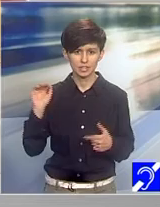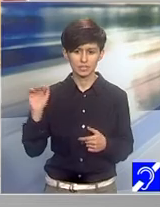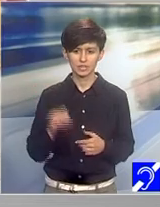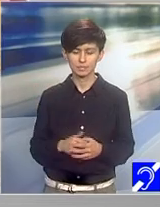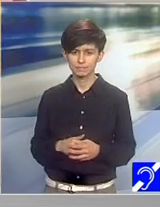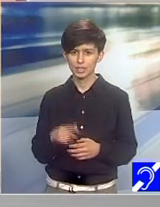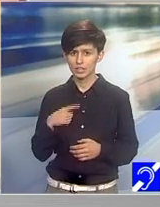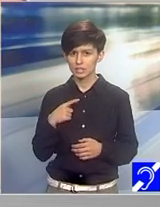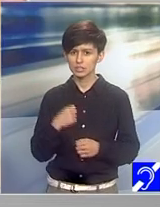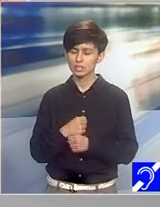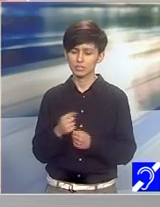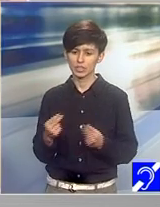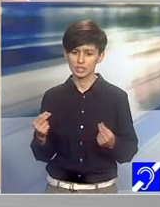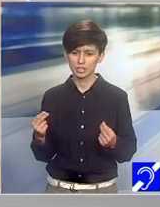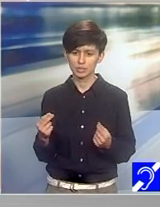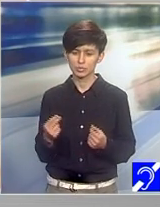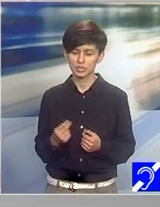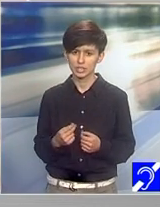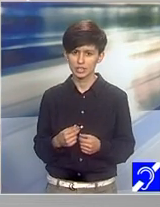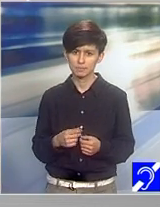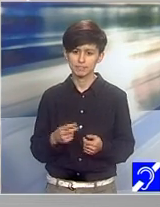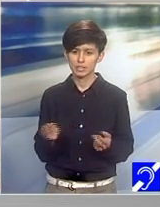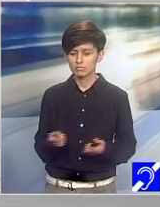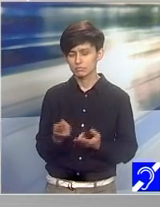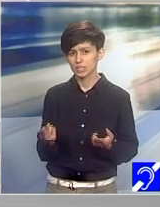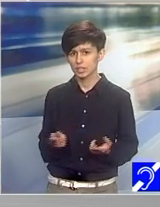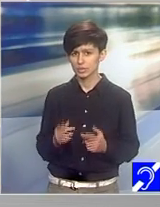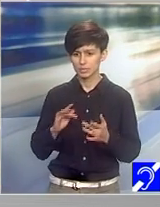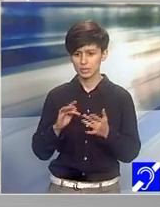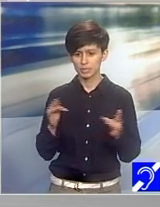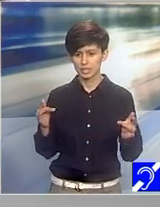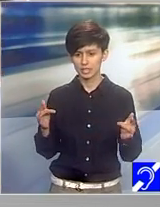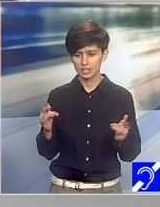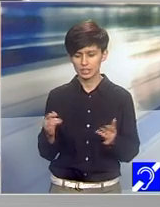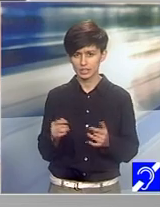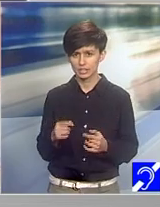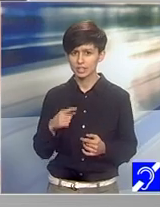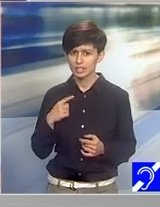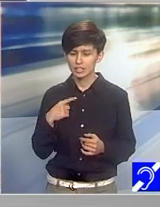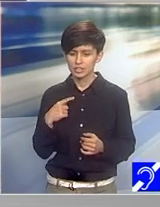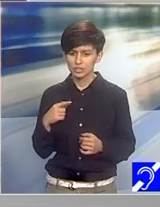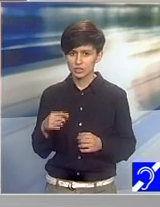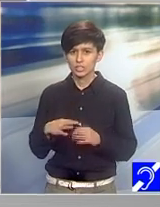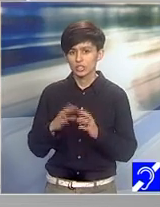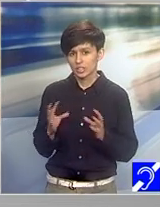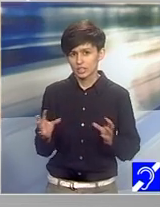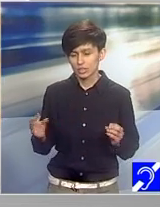Ați luat un exemplu din străinătate? Sunt foarte multe, intrăm pe net, nu numai în Polonia, inclusiv la noi în